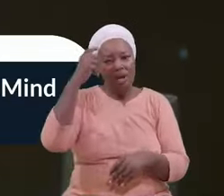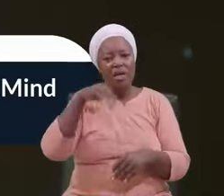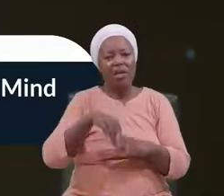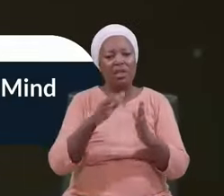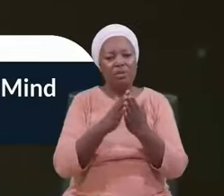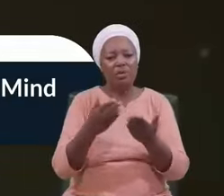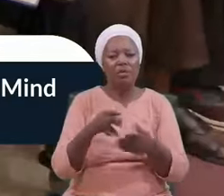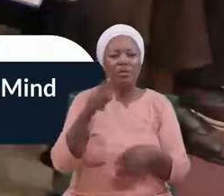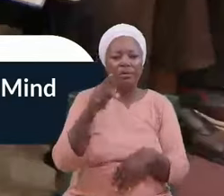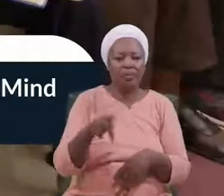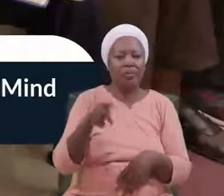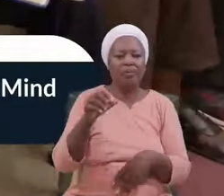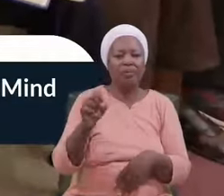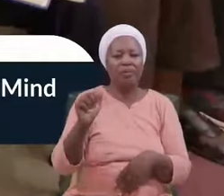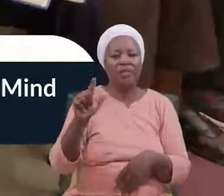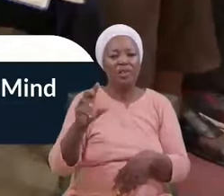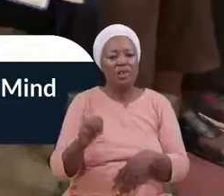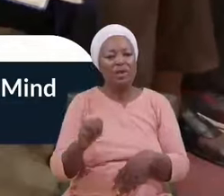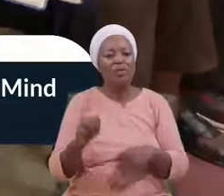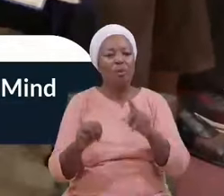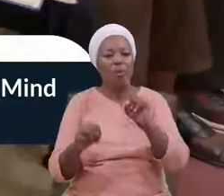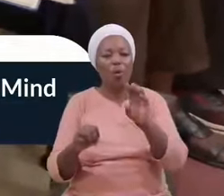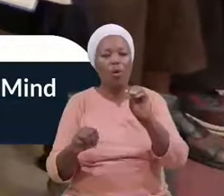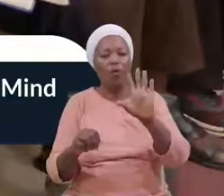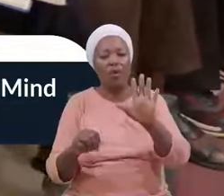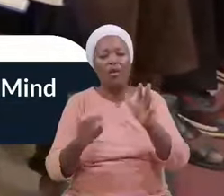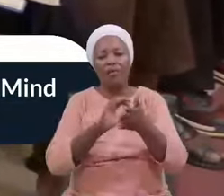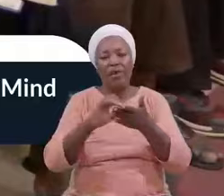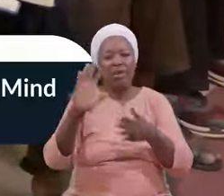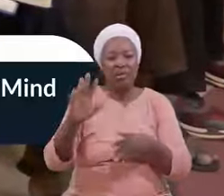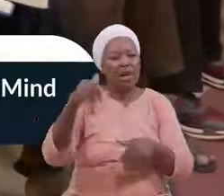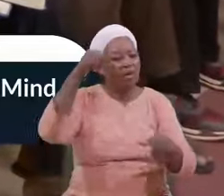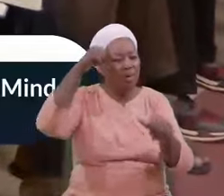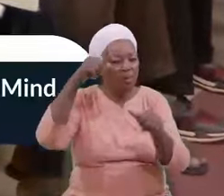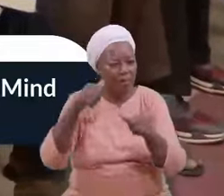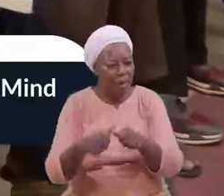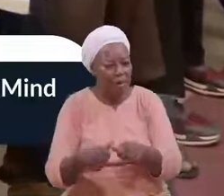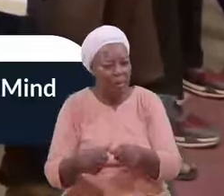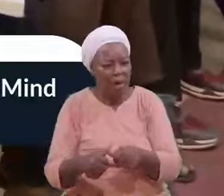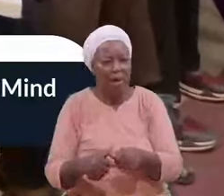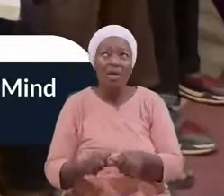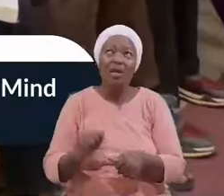bouches, dans notre vie. Psaume 105,